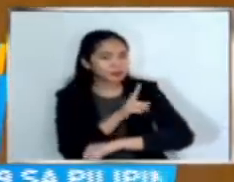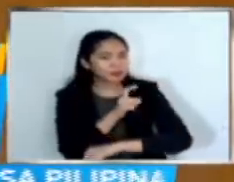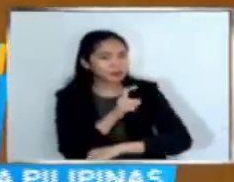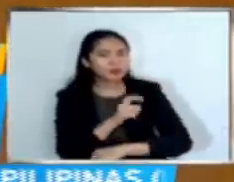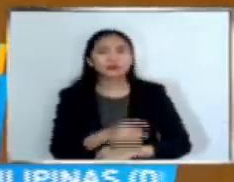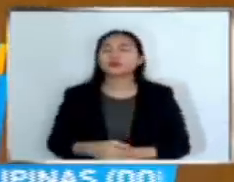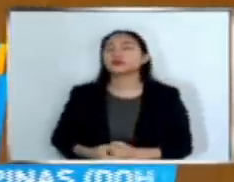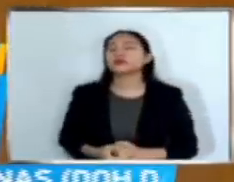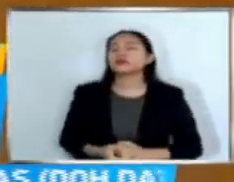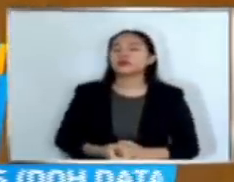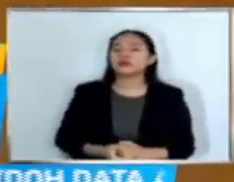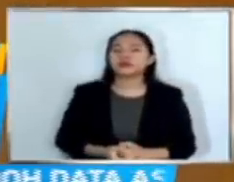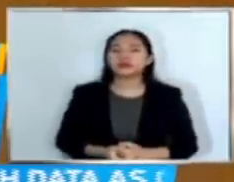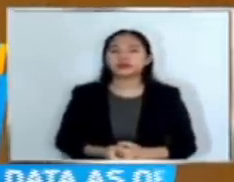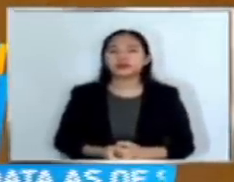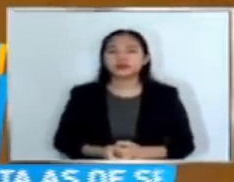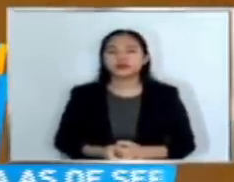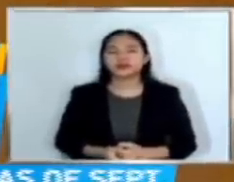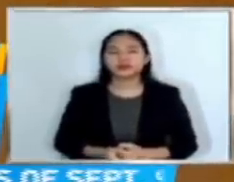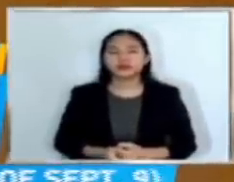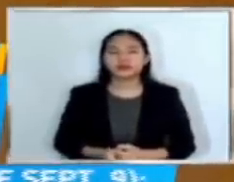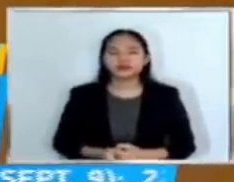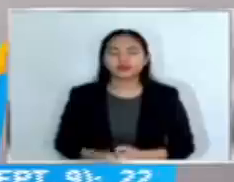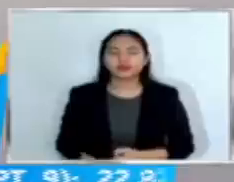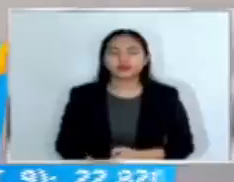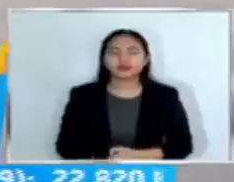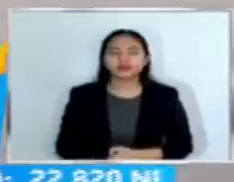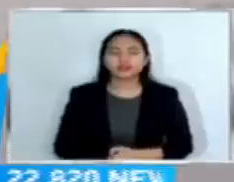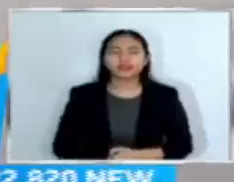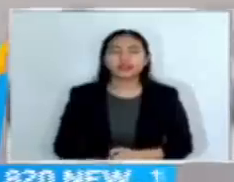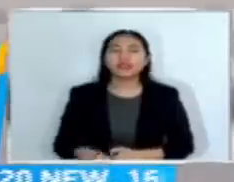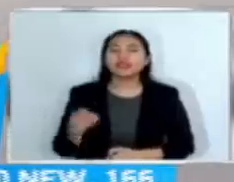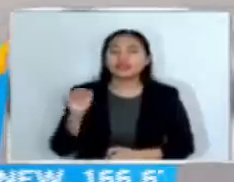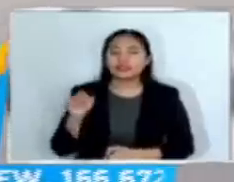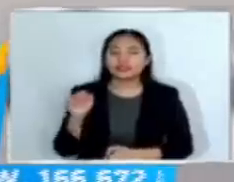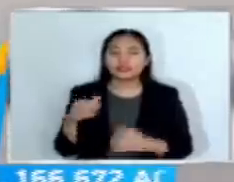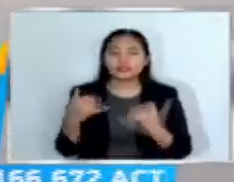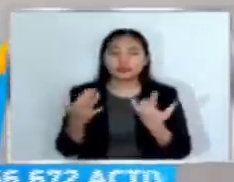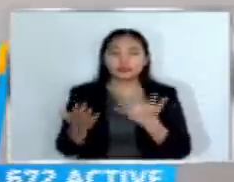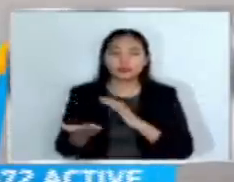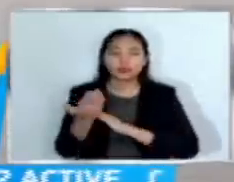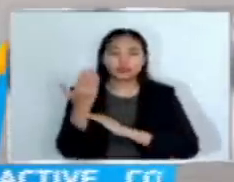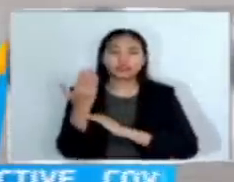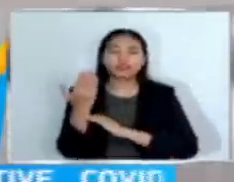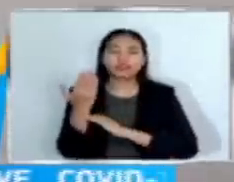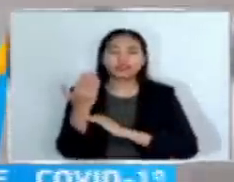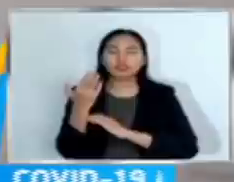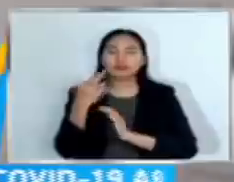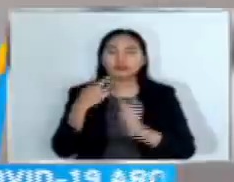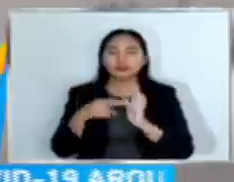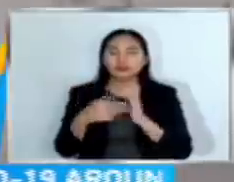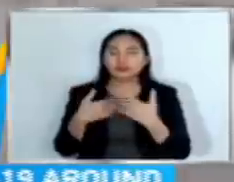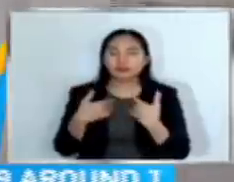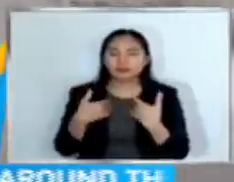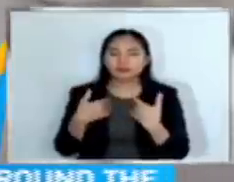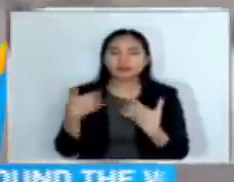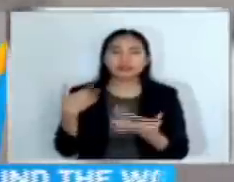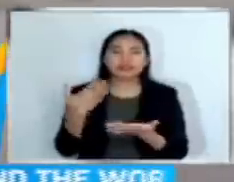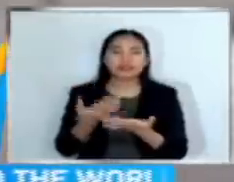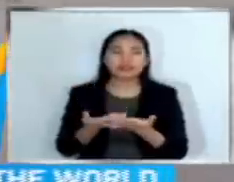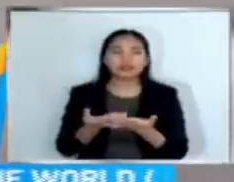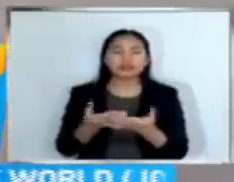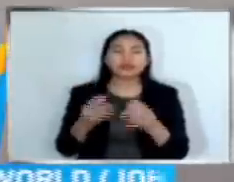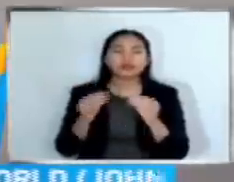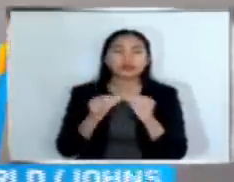yes, kung gano'ng karami? This morning's reporting po, Ma'am Connie, dumating na din po yung mga dagdag na datos.